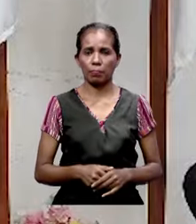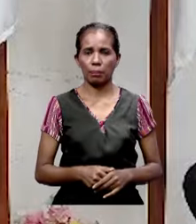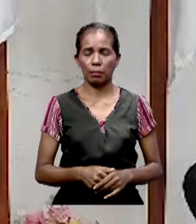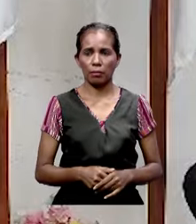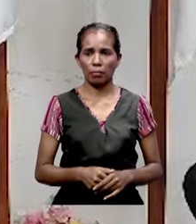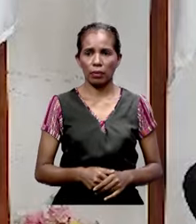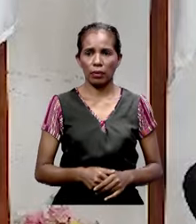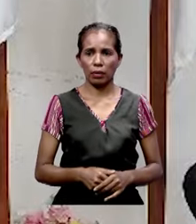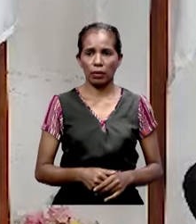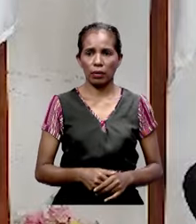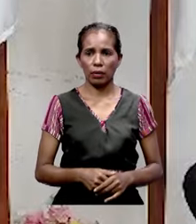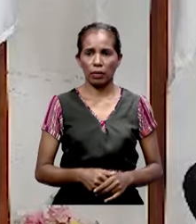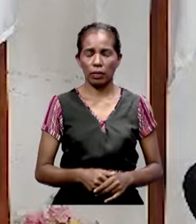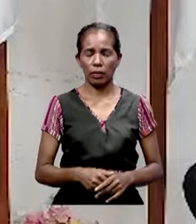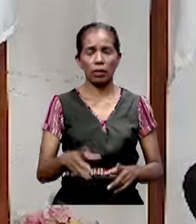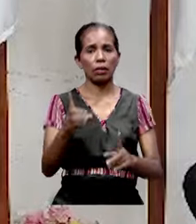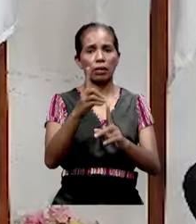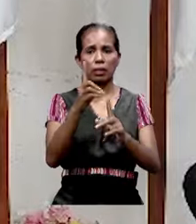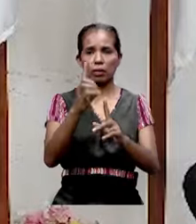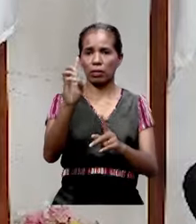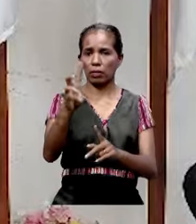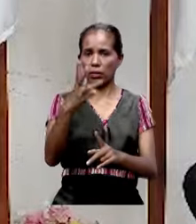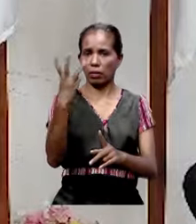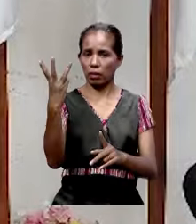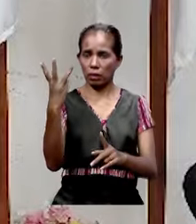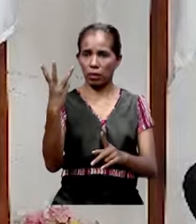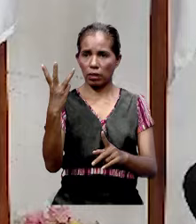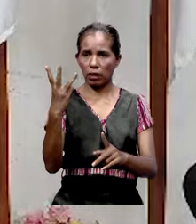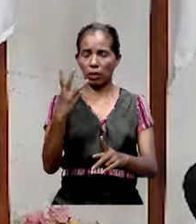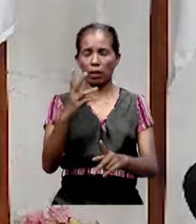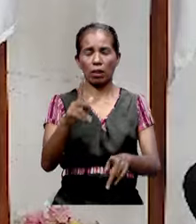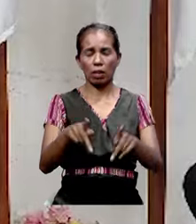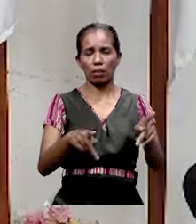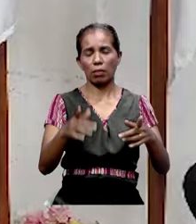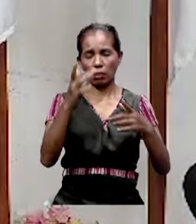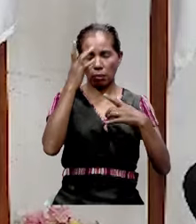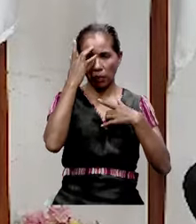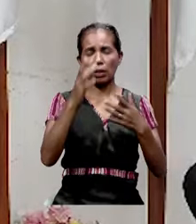dia desa seis pasien mati ya dunia.